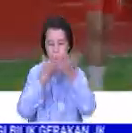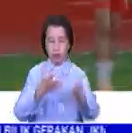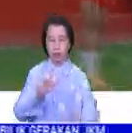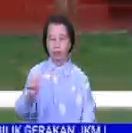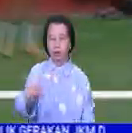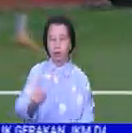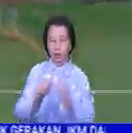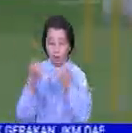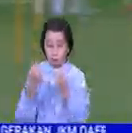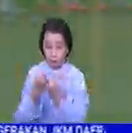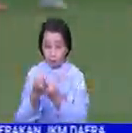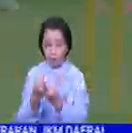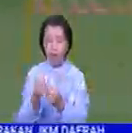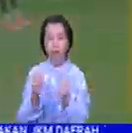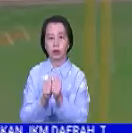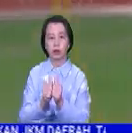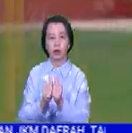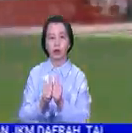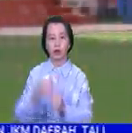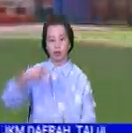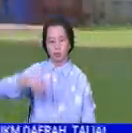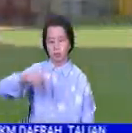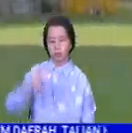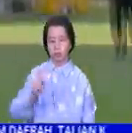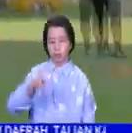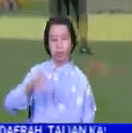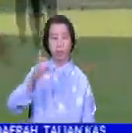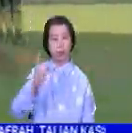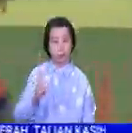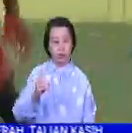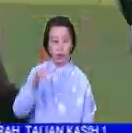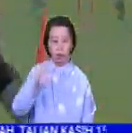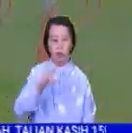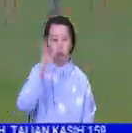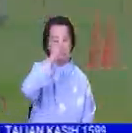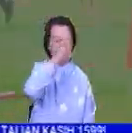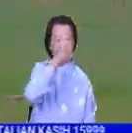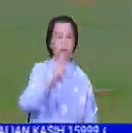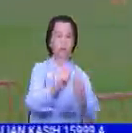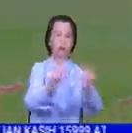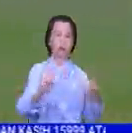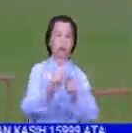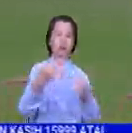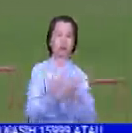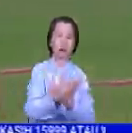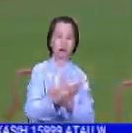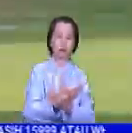mana-mana pasukan yang terlibat dalam pelaksanaan PKPD perlu mencari venue baharu.